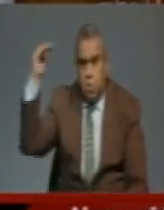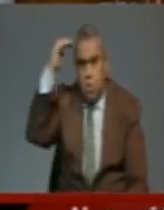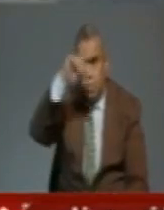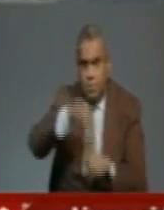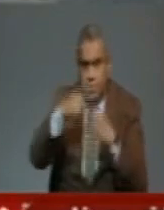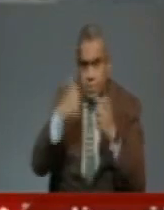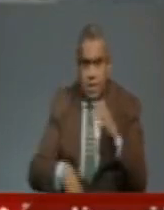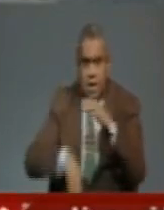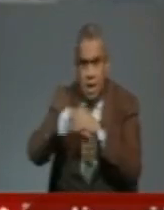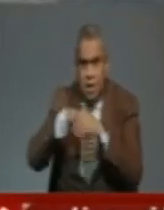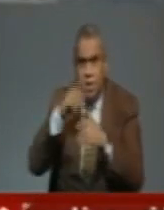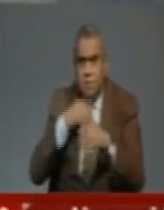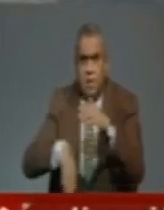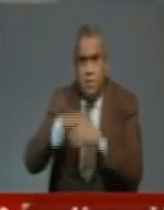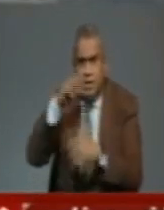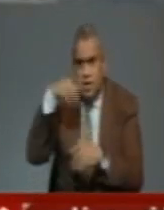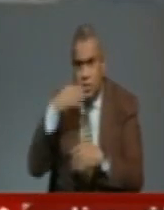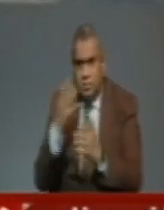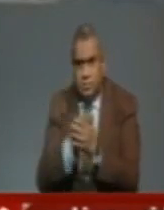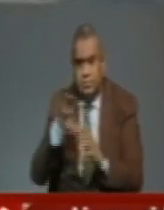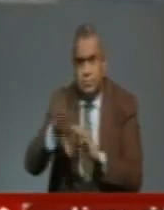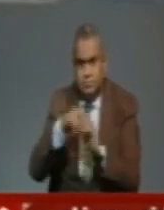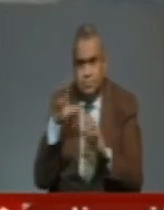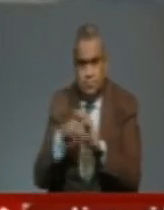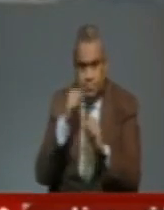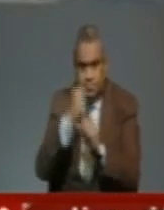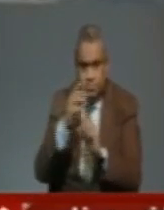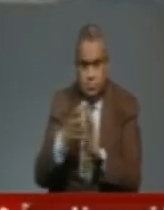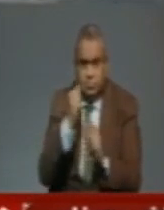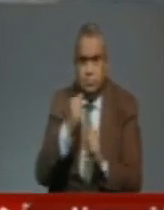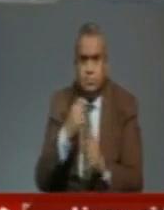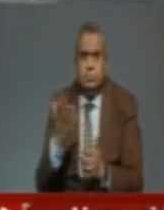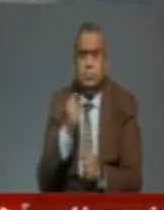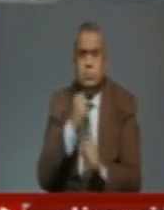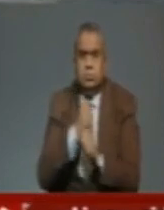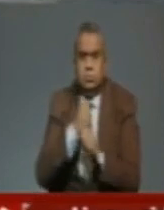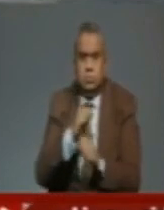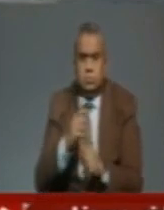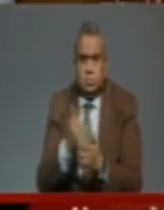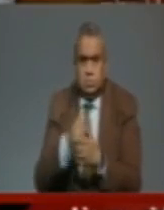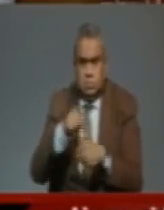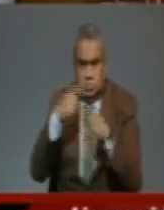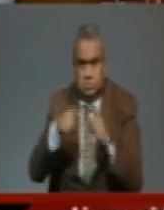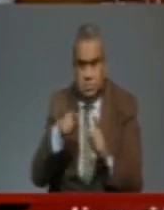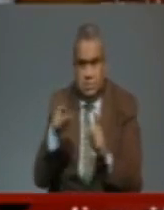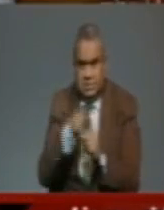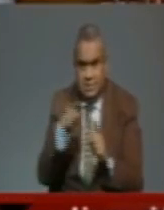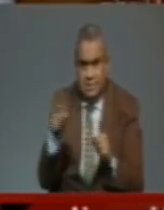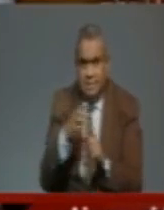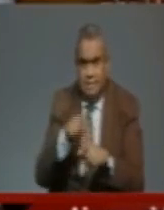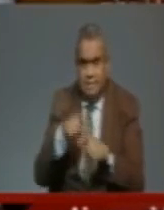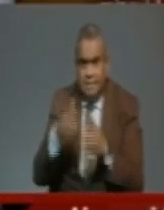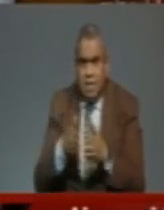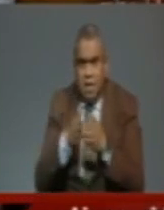القناه الشرقيه. بدانا يا فندم على طول نعمل ما بين الجزيرتين، ما بين القناه دي والقناه دي